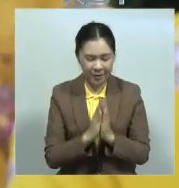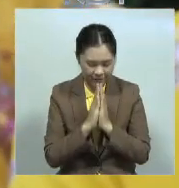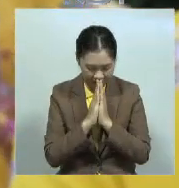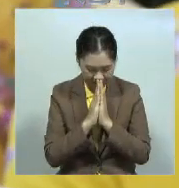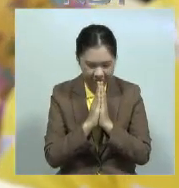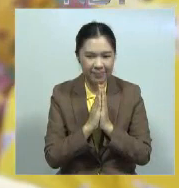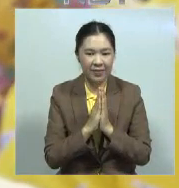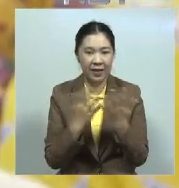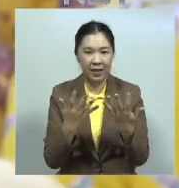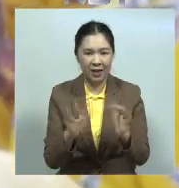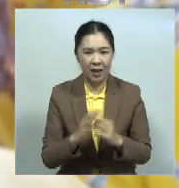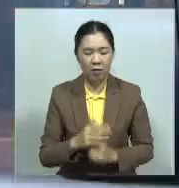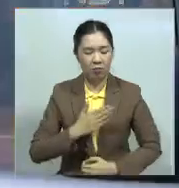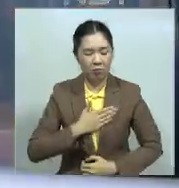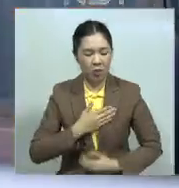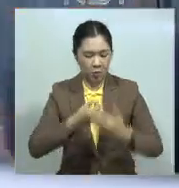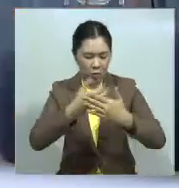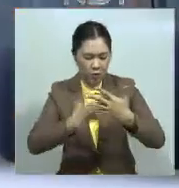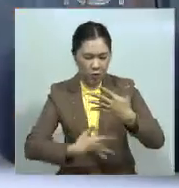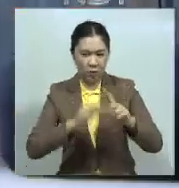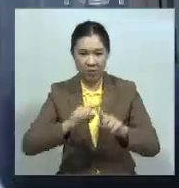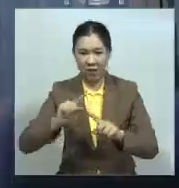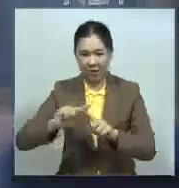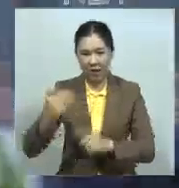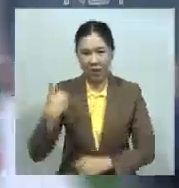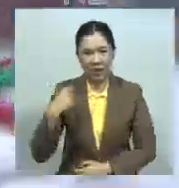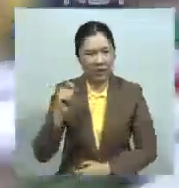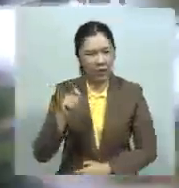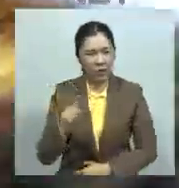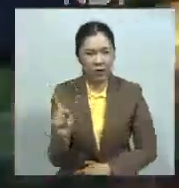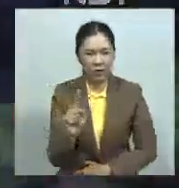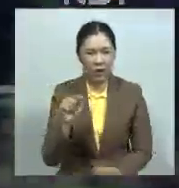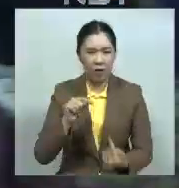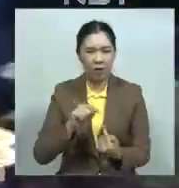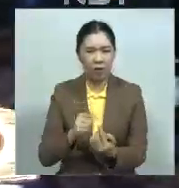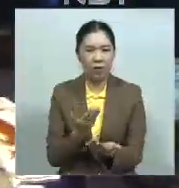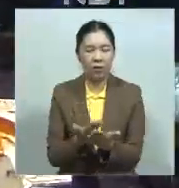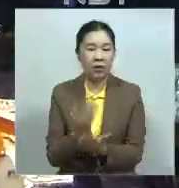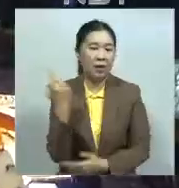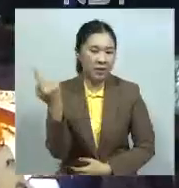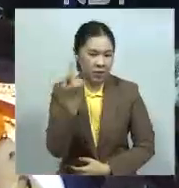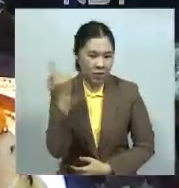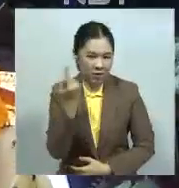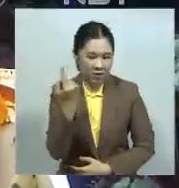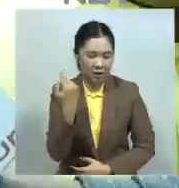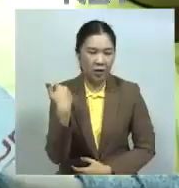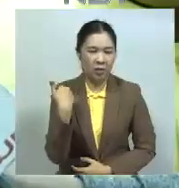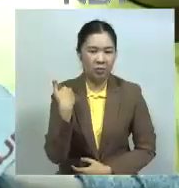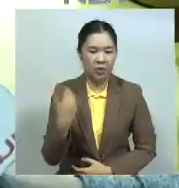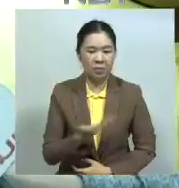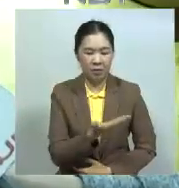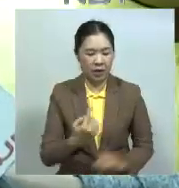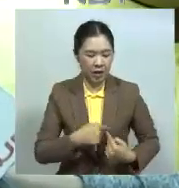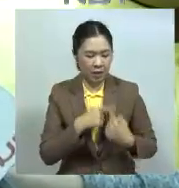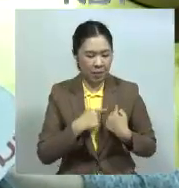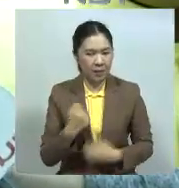คะบอกว่ากระทรวงมีภารกิจหลายด้านที่เน้นมากที่สุดคือทำให้ประเทศมีรายได้จากการท่องเที่ยวต้องเร่งสร้างความมั่นใจเรื่อง